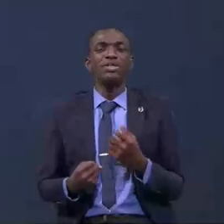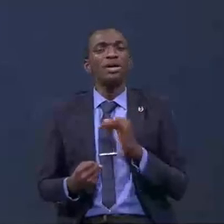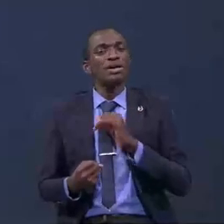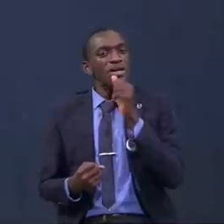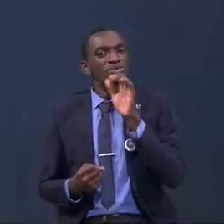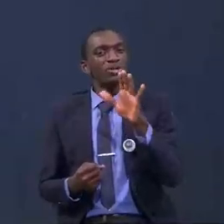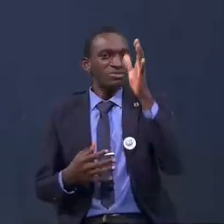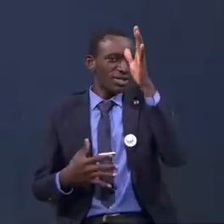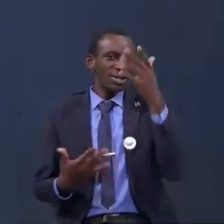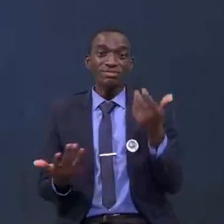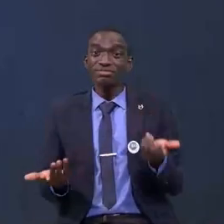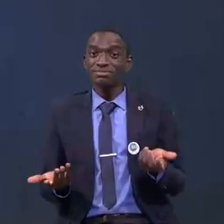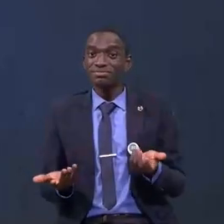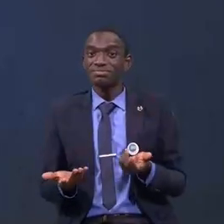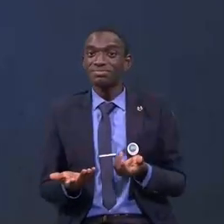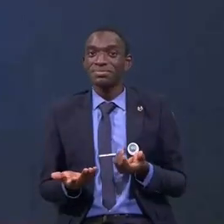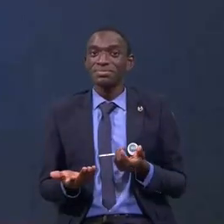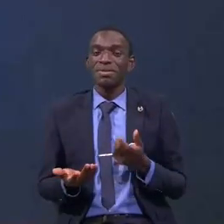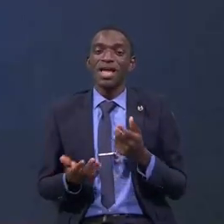votre père.